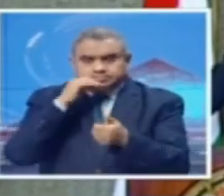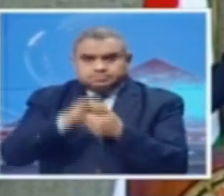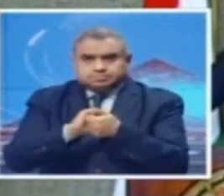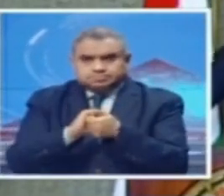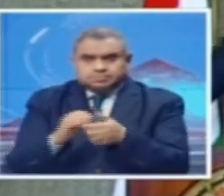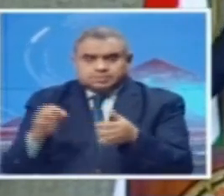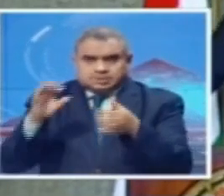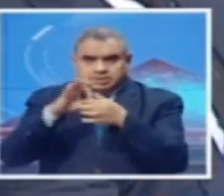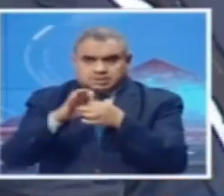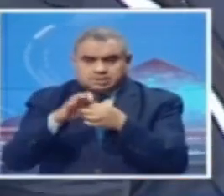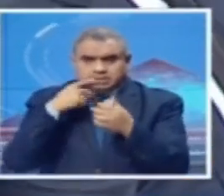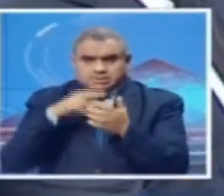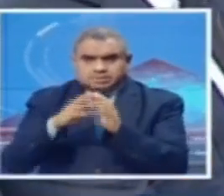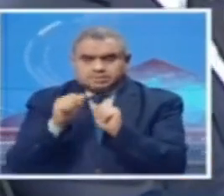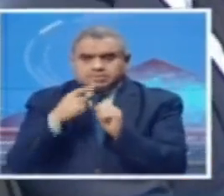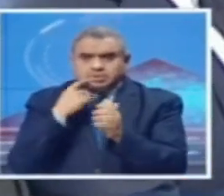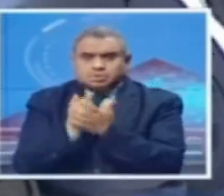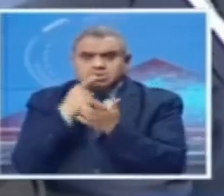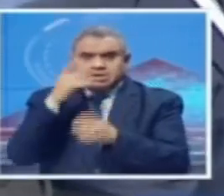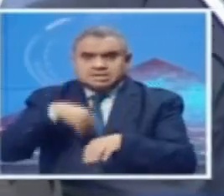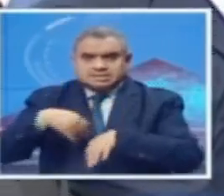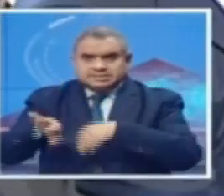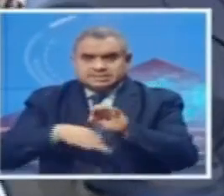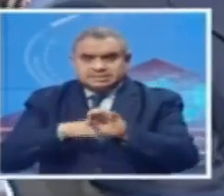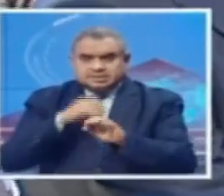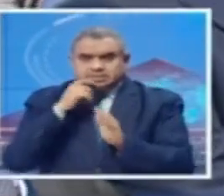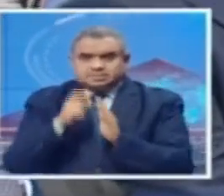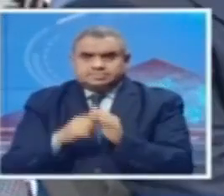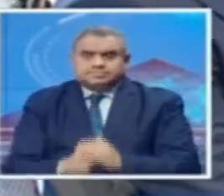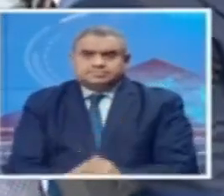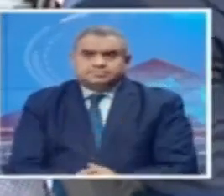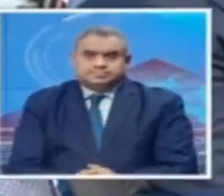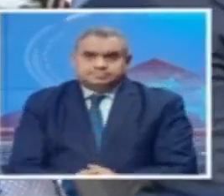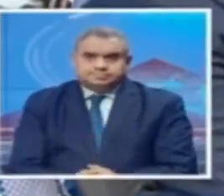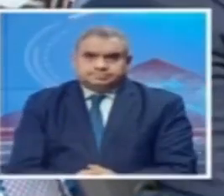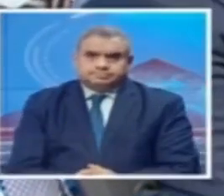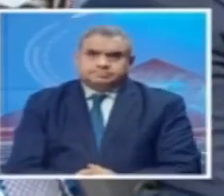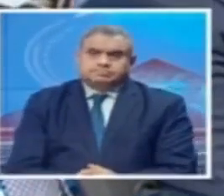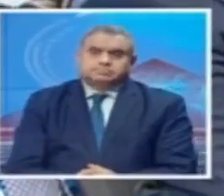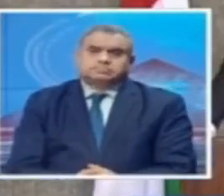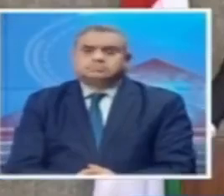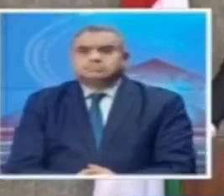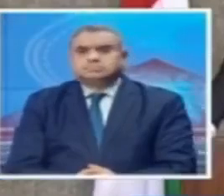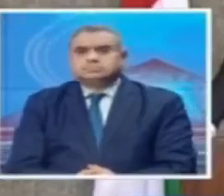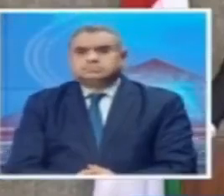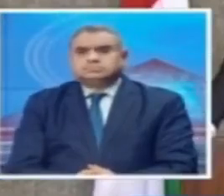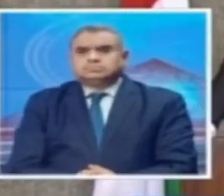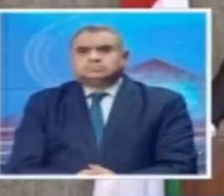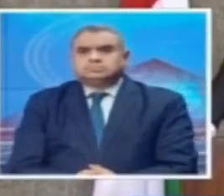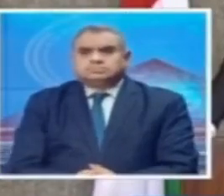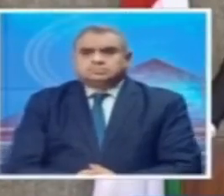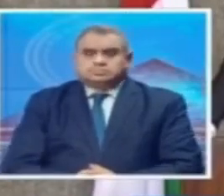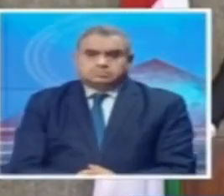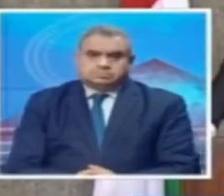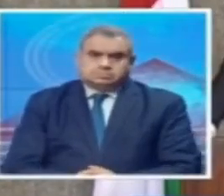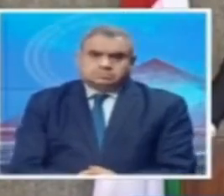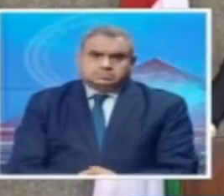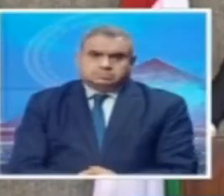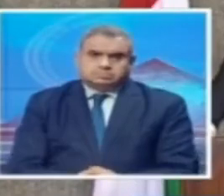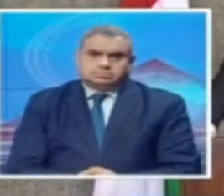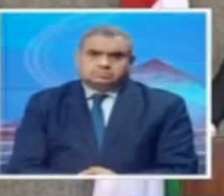عالقة بسبب خلافات سياسية. على المستوى الاقتصادي، مشروعات طموح أعلن عنها الوزيران خلال المؤتمر